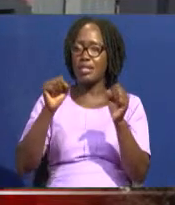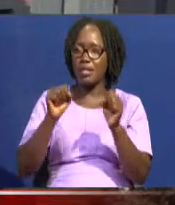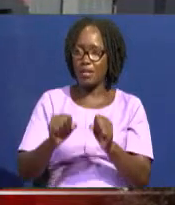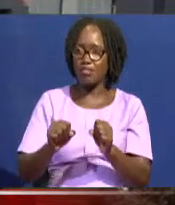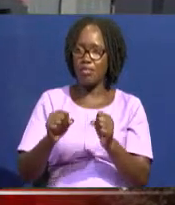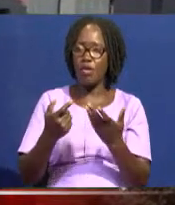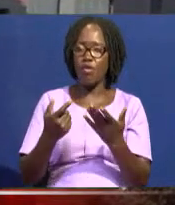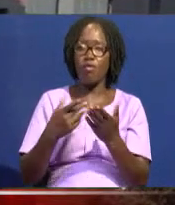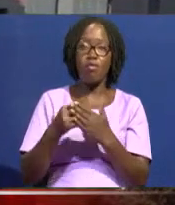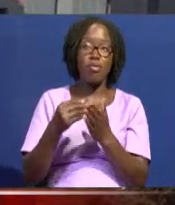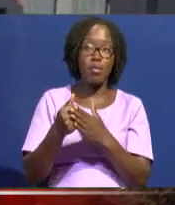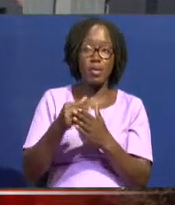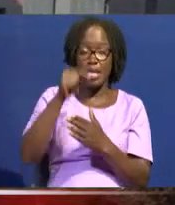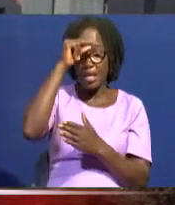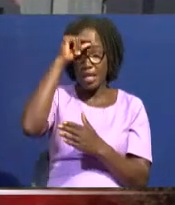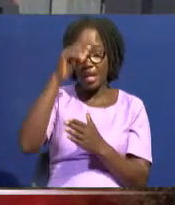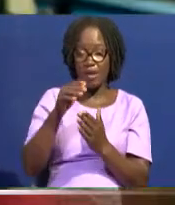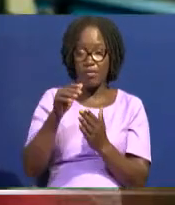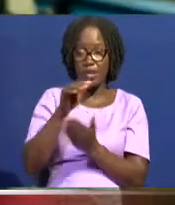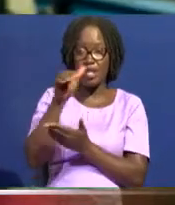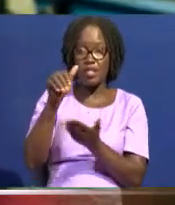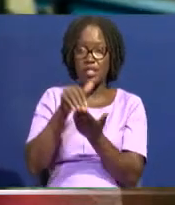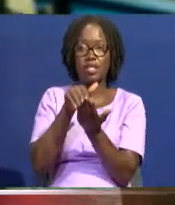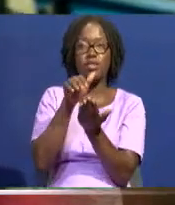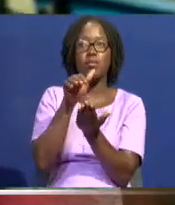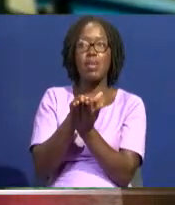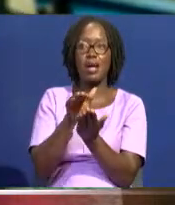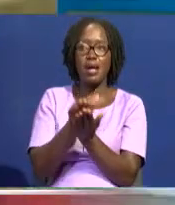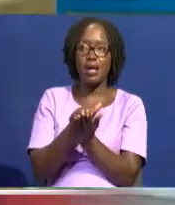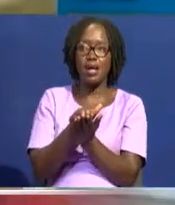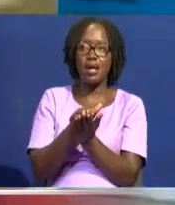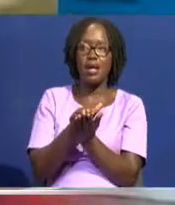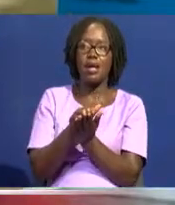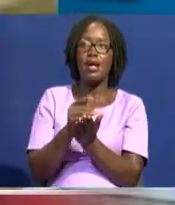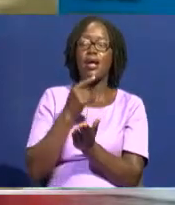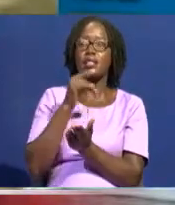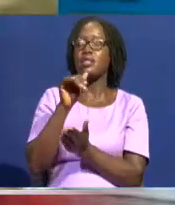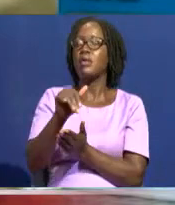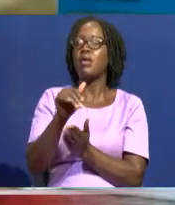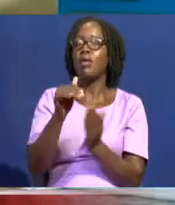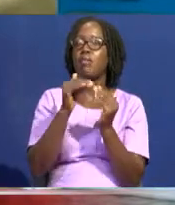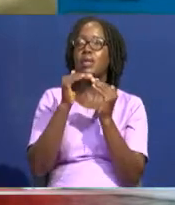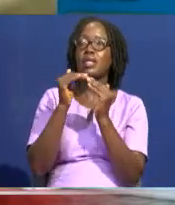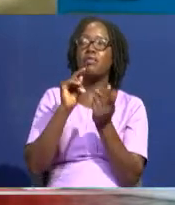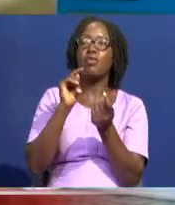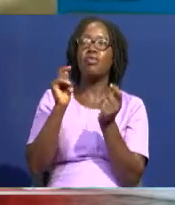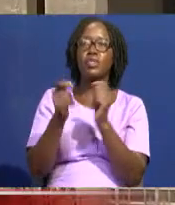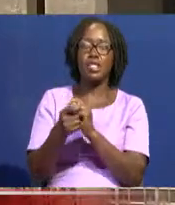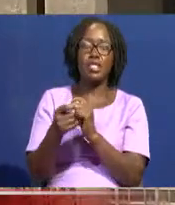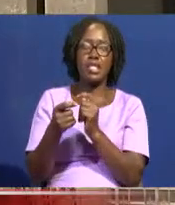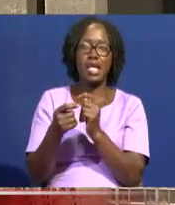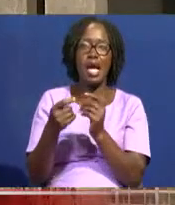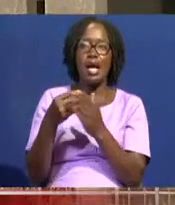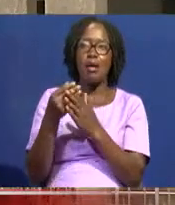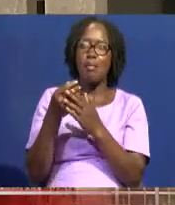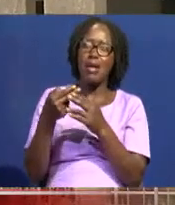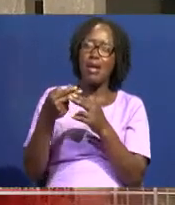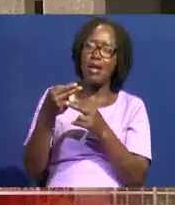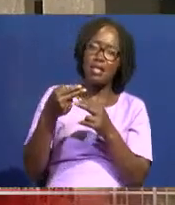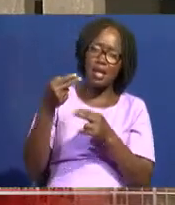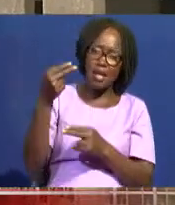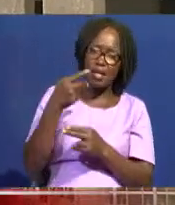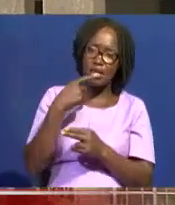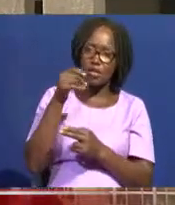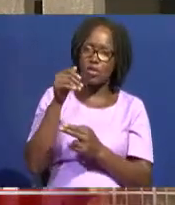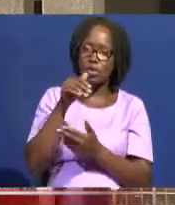kifedha, Gavana wa Benki Kuu ya Kenya Kamau Thugge alisema kiwango cha kubadilisha sarafu kimepanda na